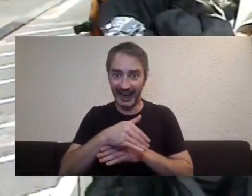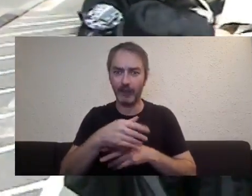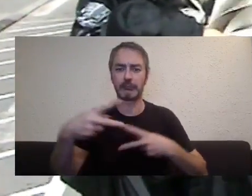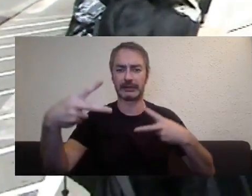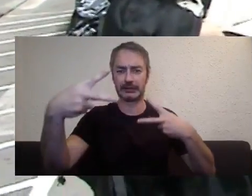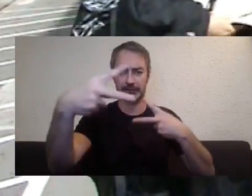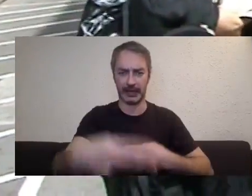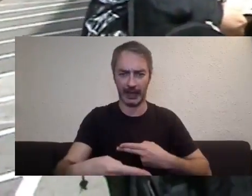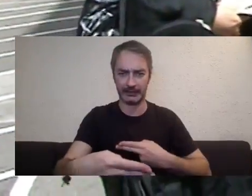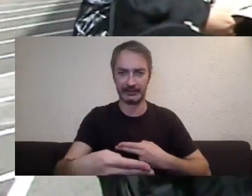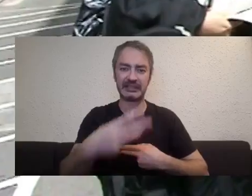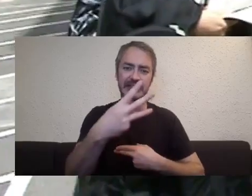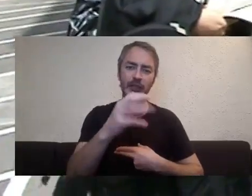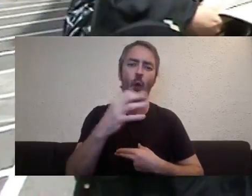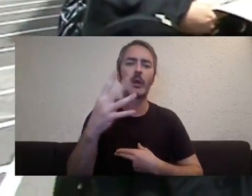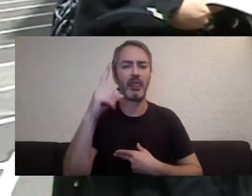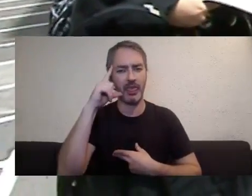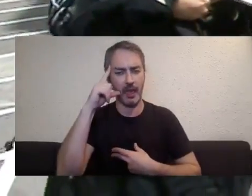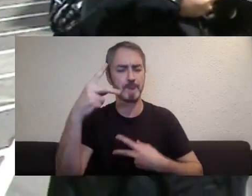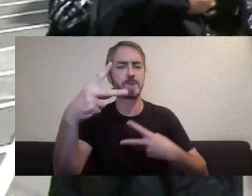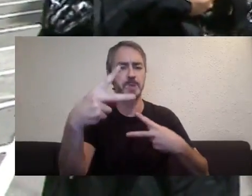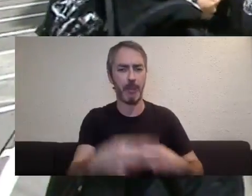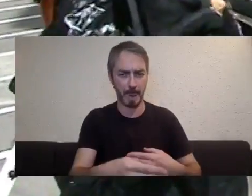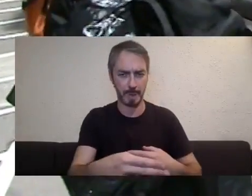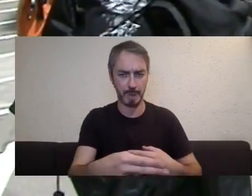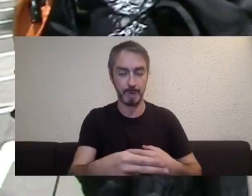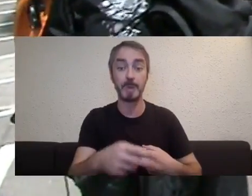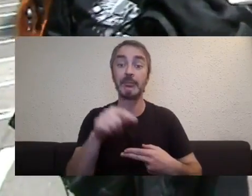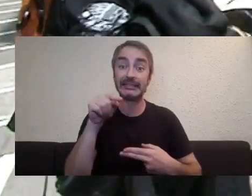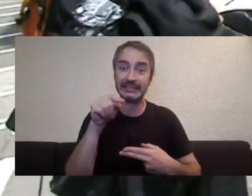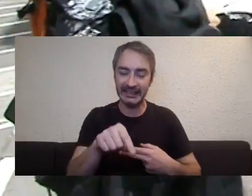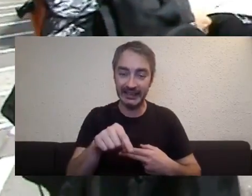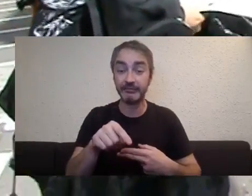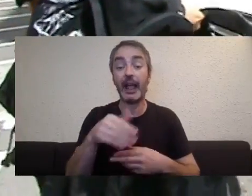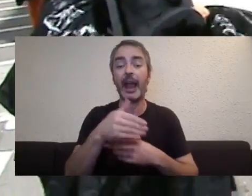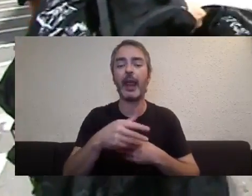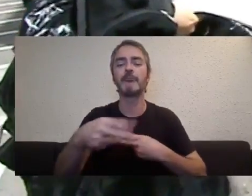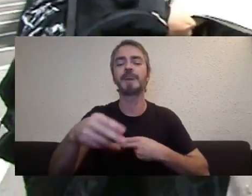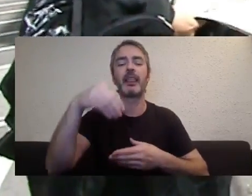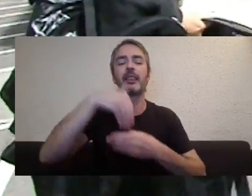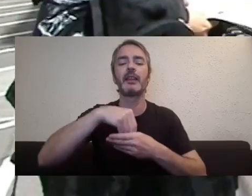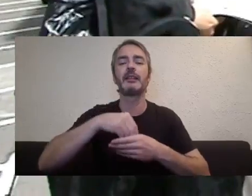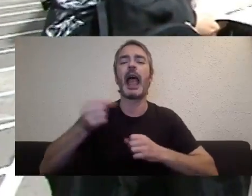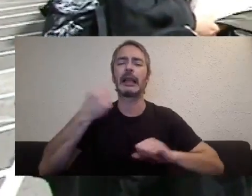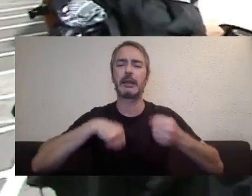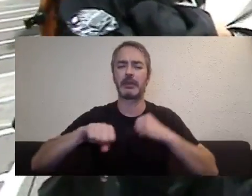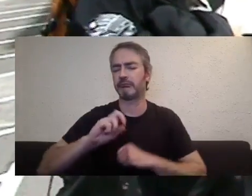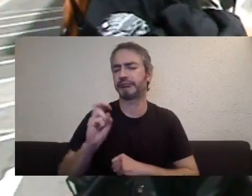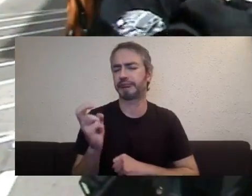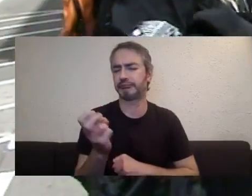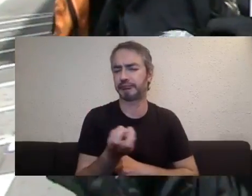tallat durant 3 o 4 dies i es feien activitats al carrer i de més per...